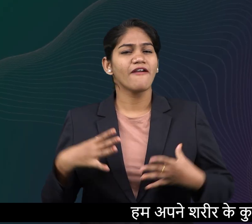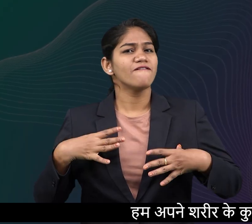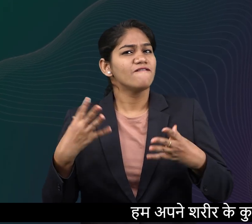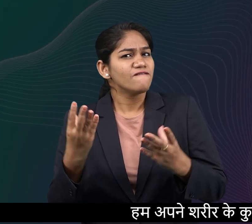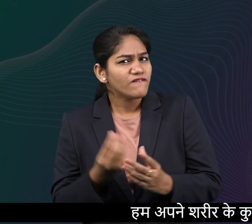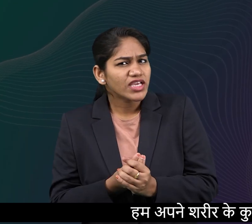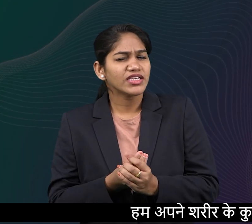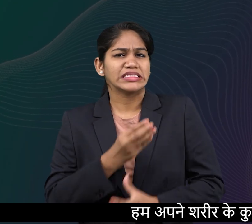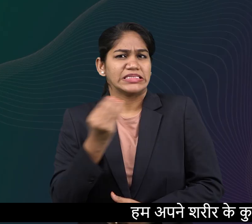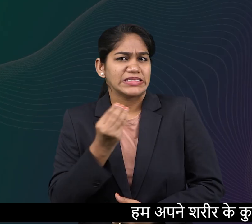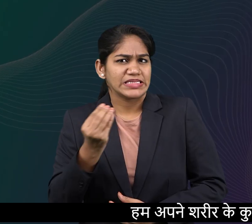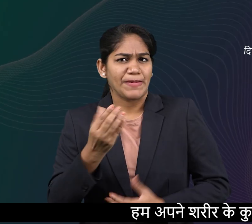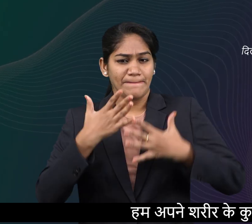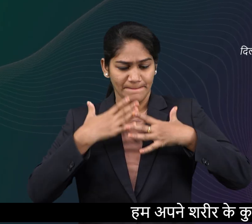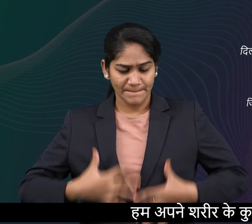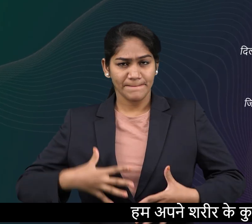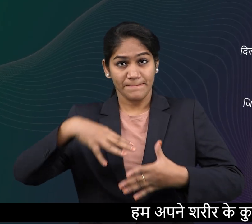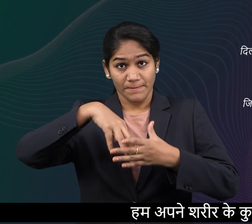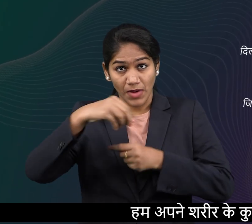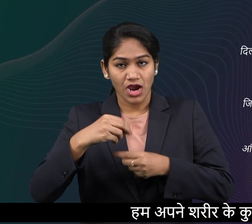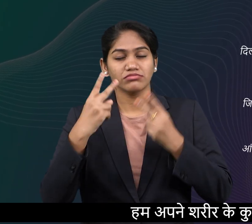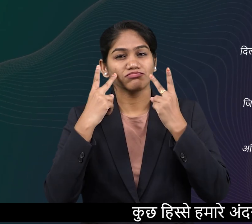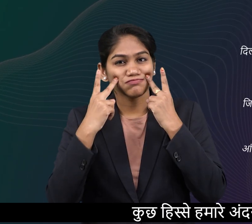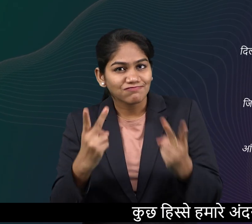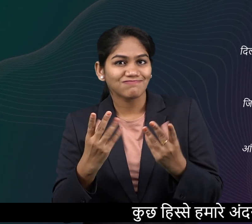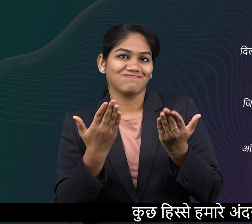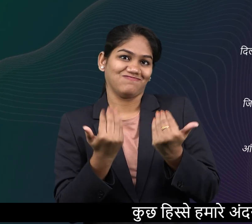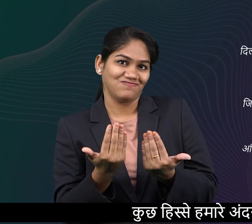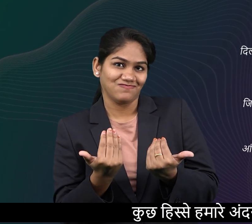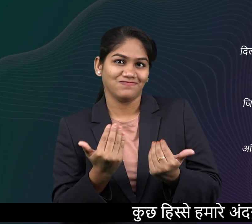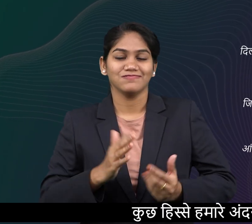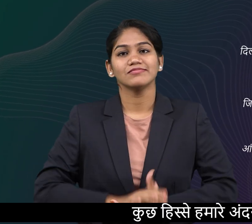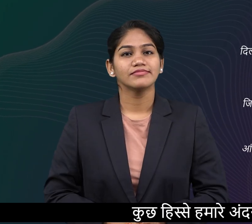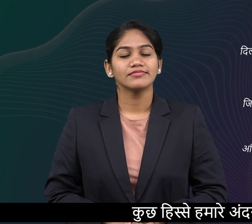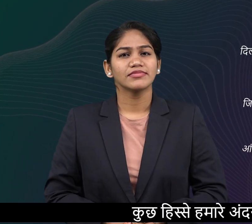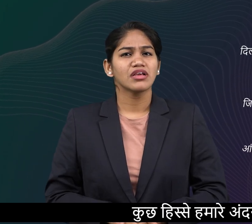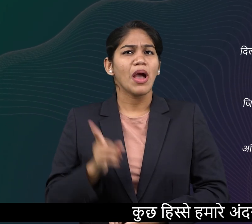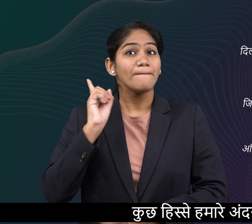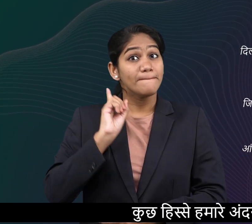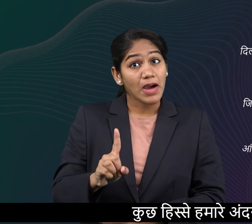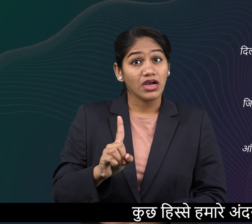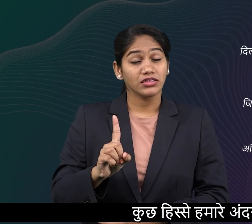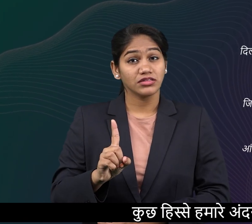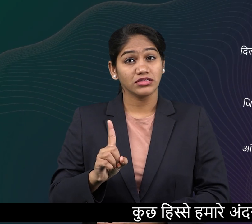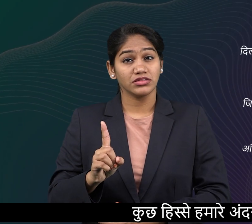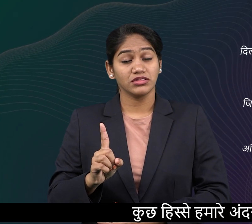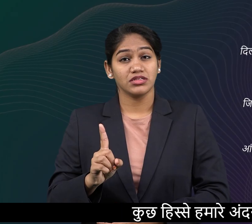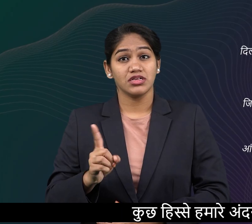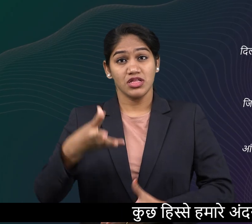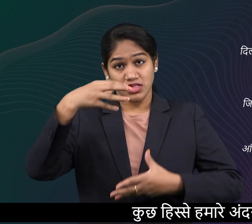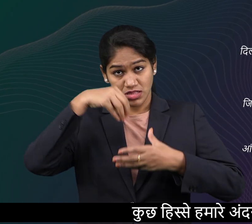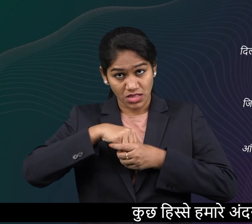हम अपने शरीर के कुछ हिस्सों को देख सकते हैं, लेकिन कुछ हिस्से हमारे अंदर होते हैं जिन्हें हम नहीं देख